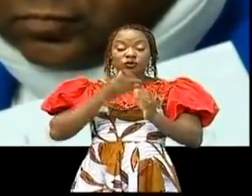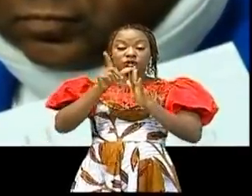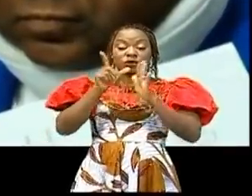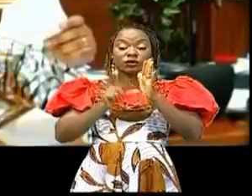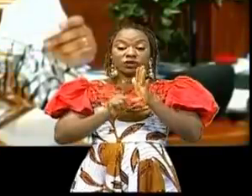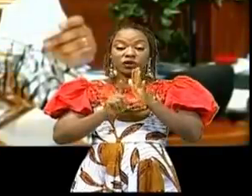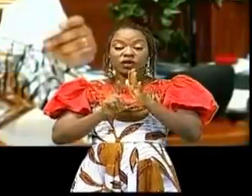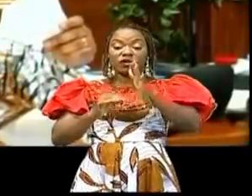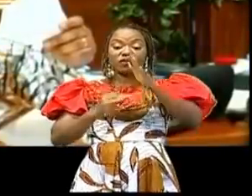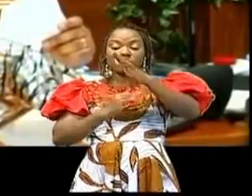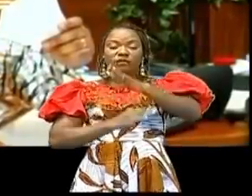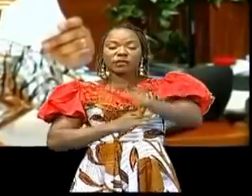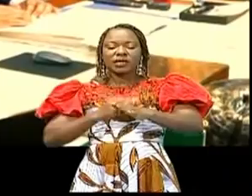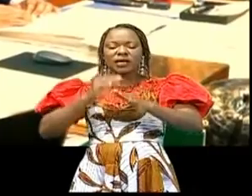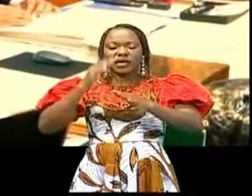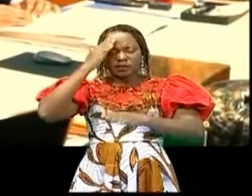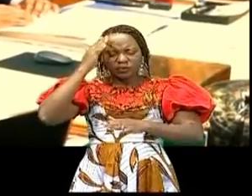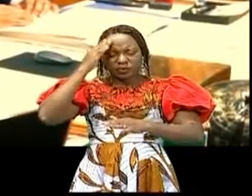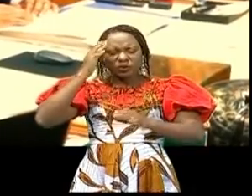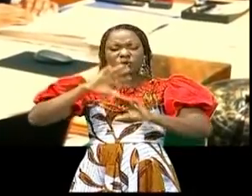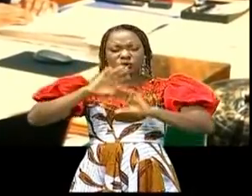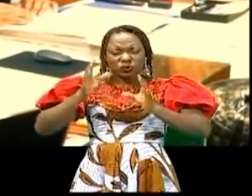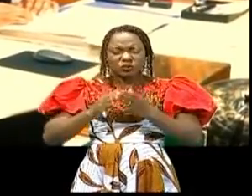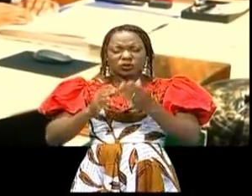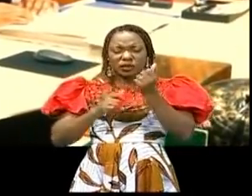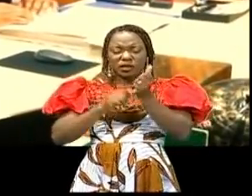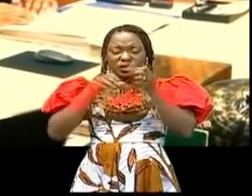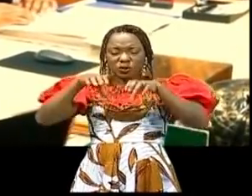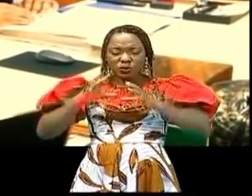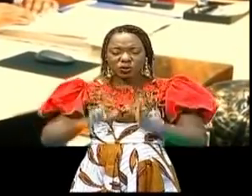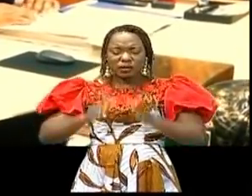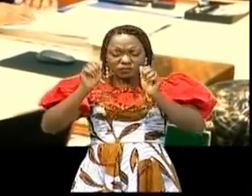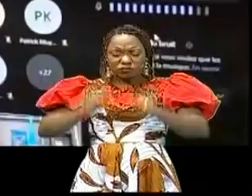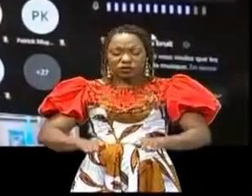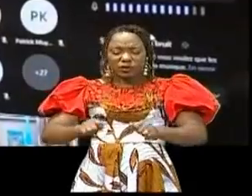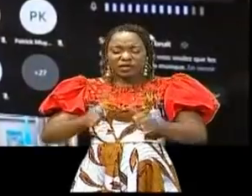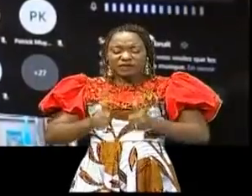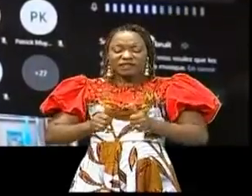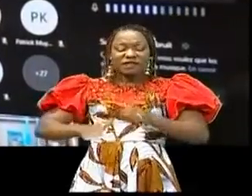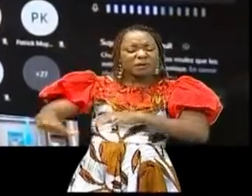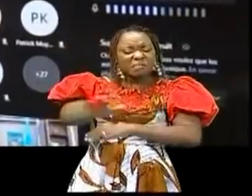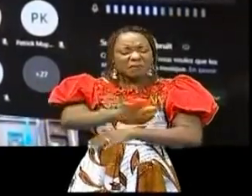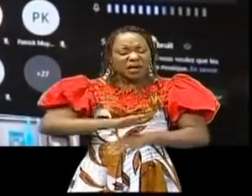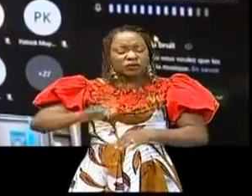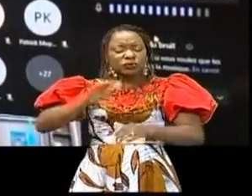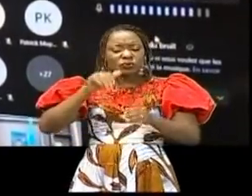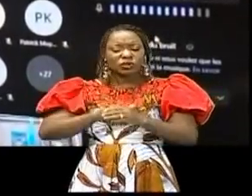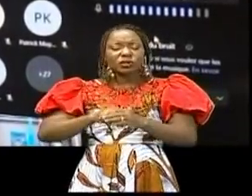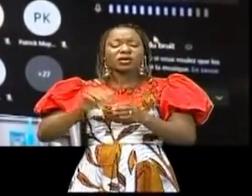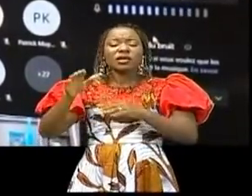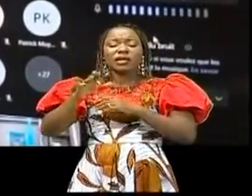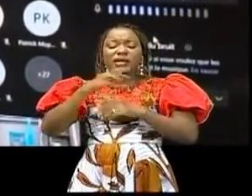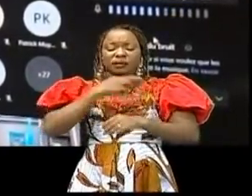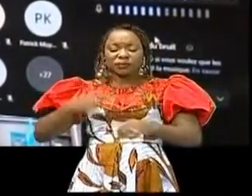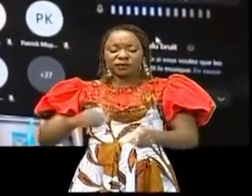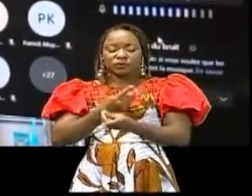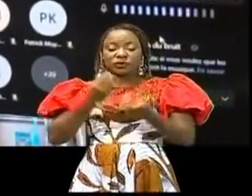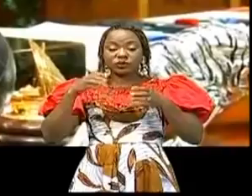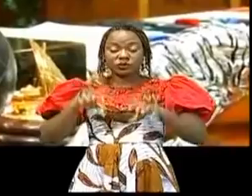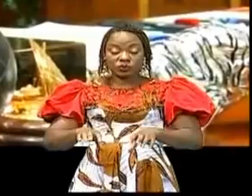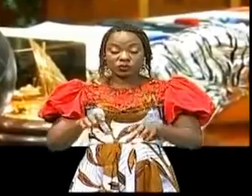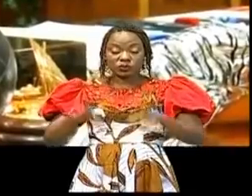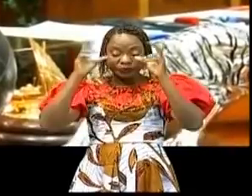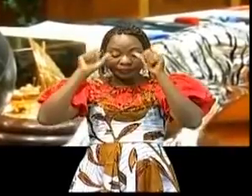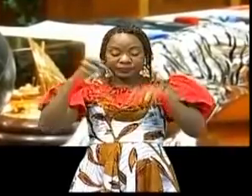reconnaît à tout citoyen congolais les droits d'habiter partout où il veut sur toute l'étendue du territoire national. Le président de